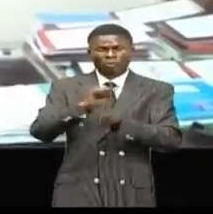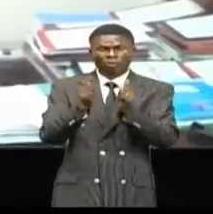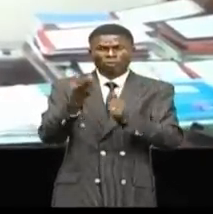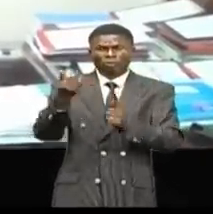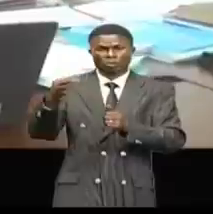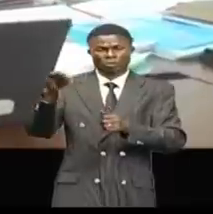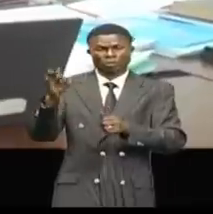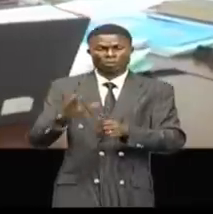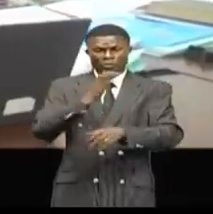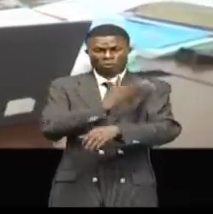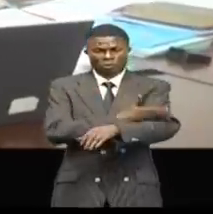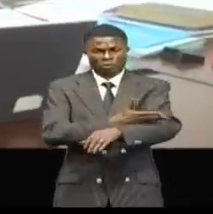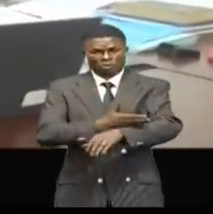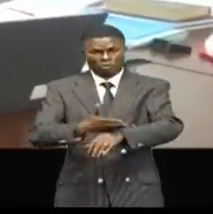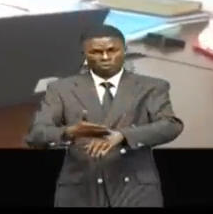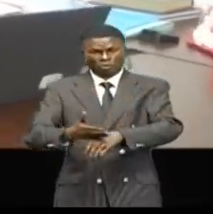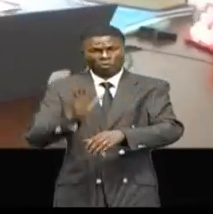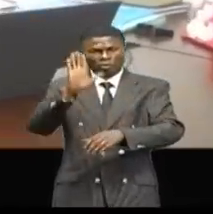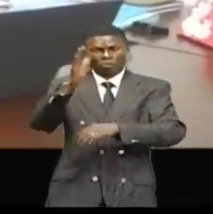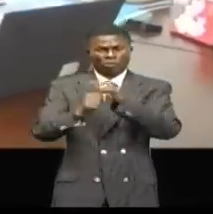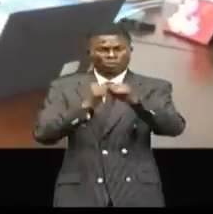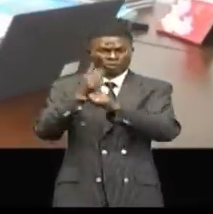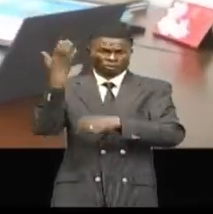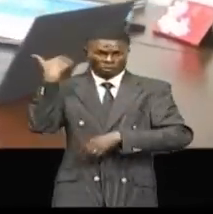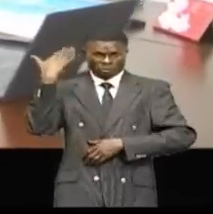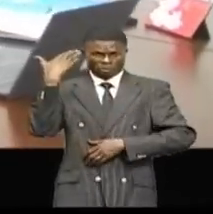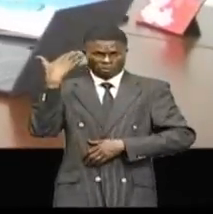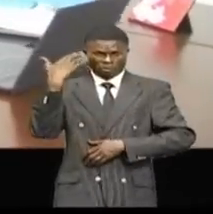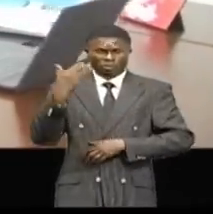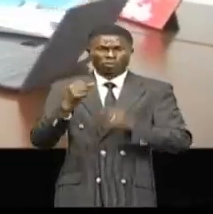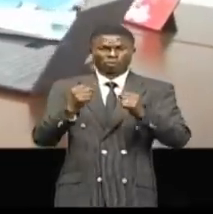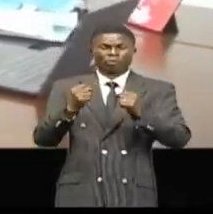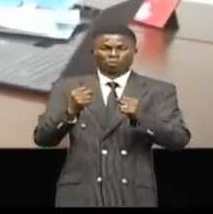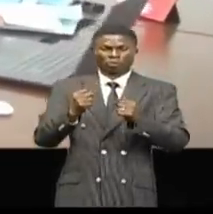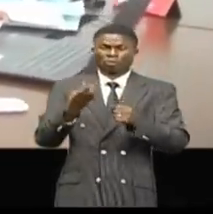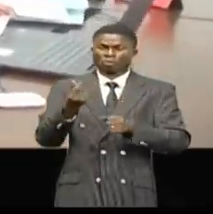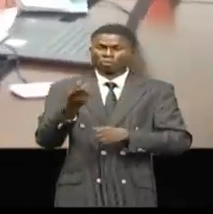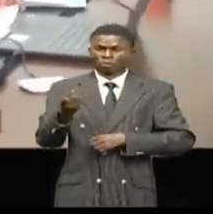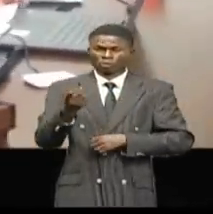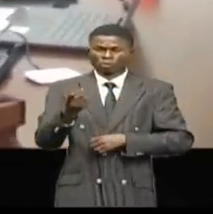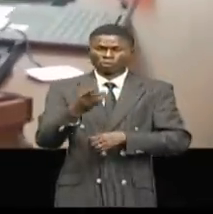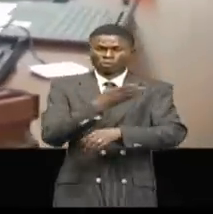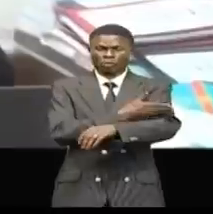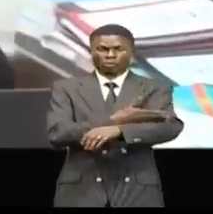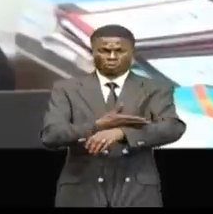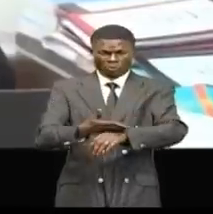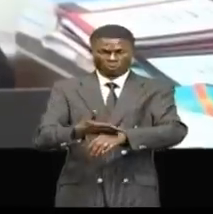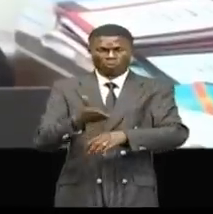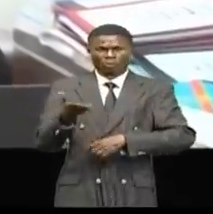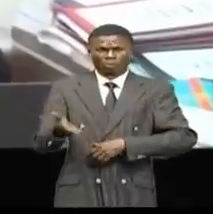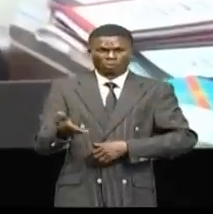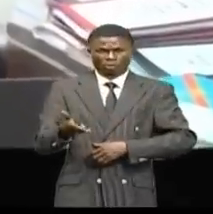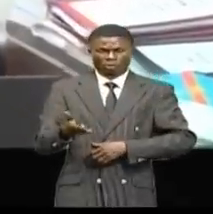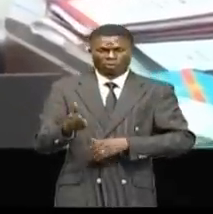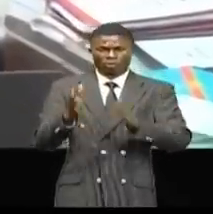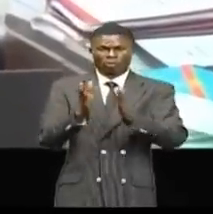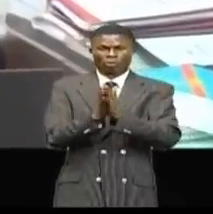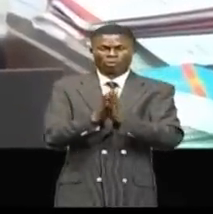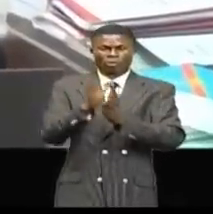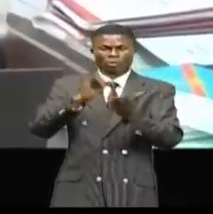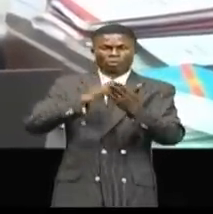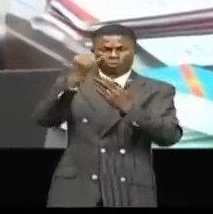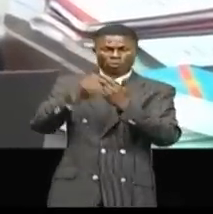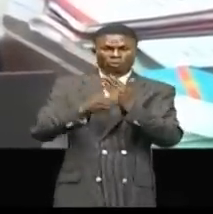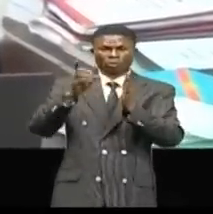taux d'échange durant les 5 dernières années, a fait que leur pouvoir d'achat puisse fortement s'amenuiser. Le dit projet de